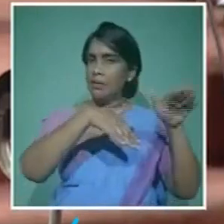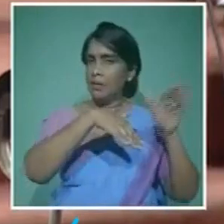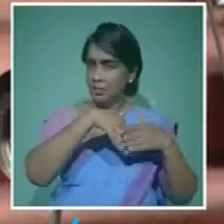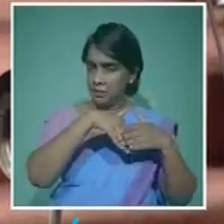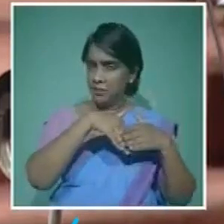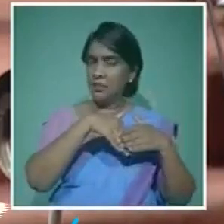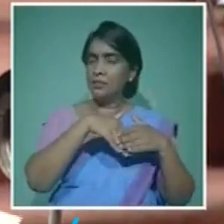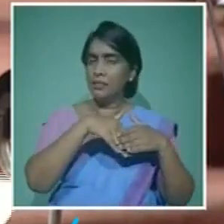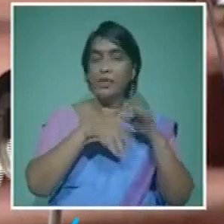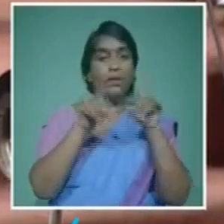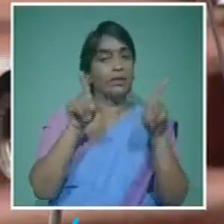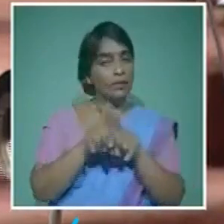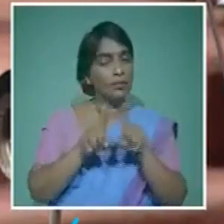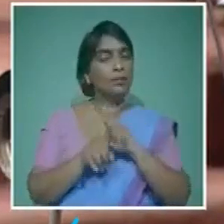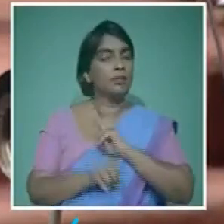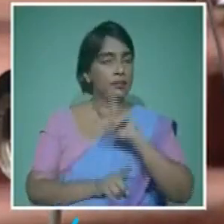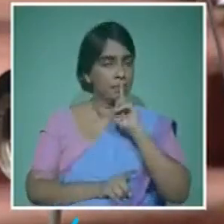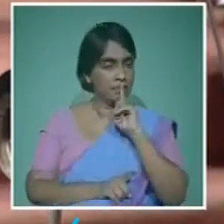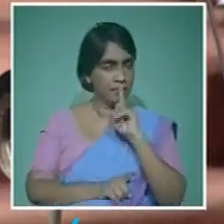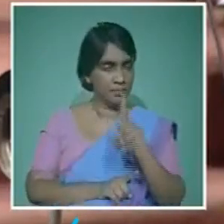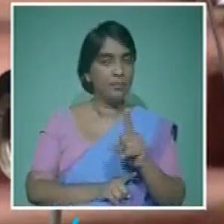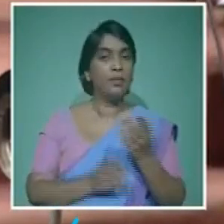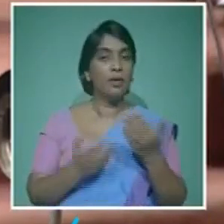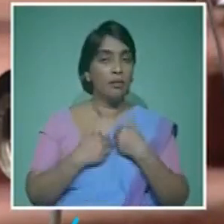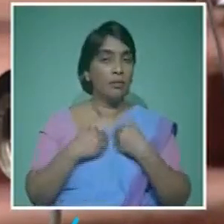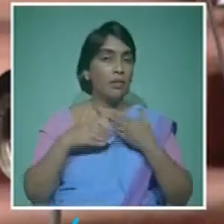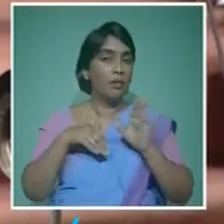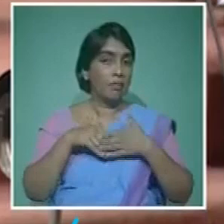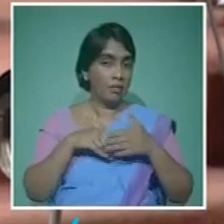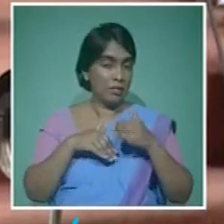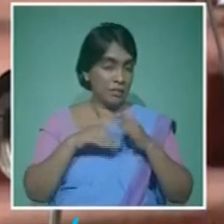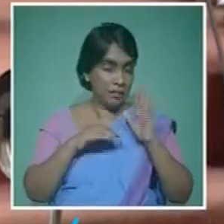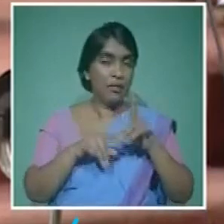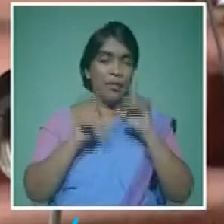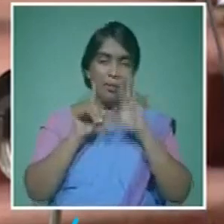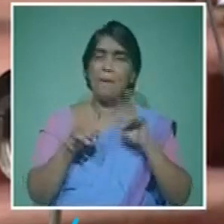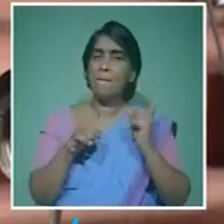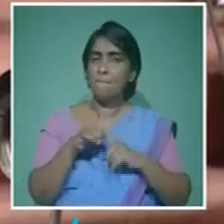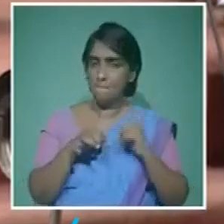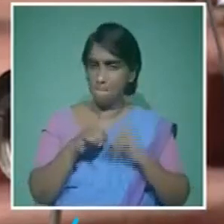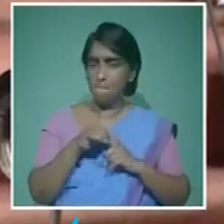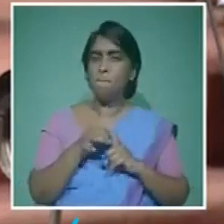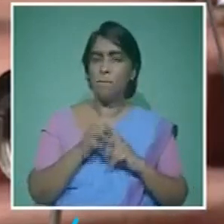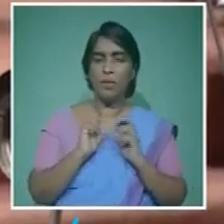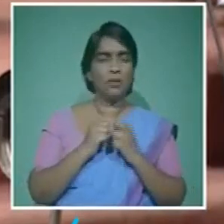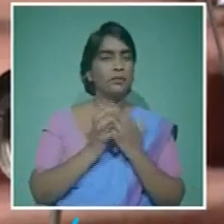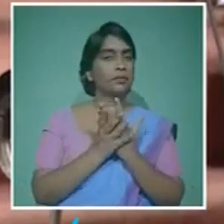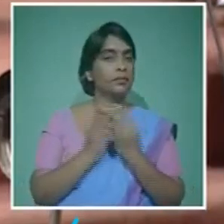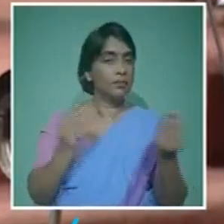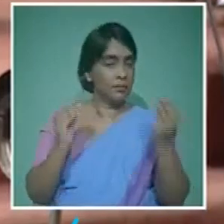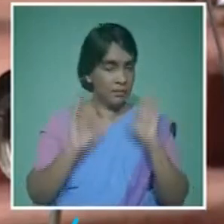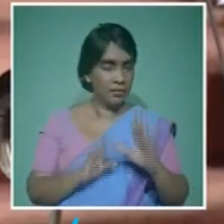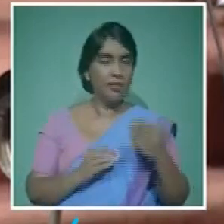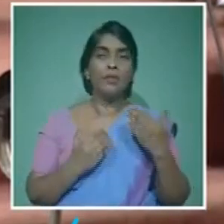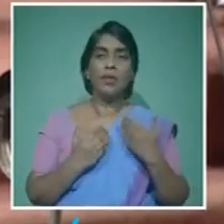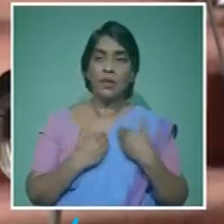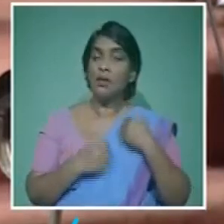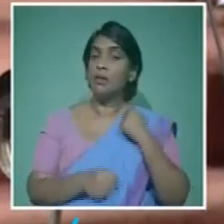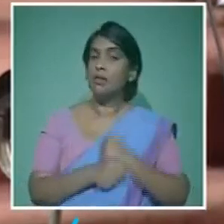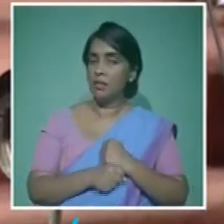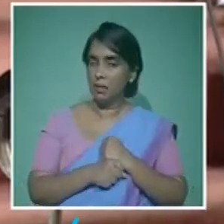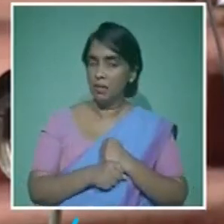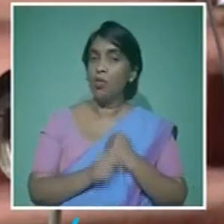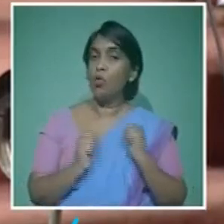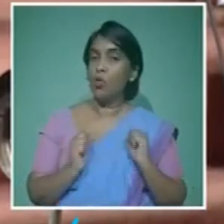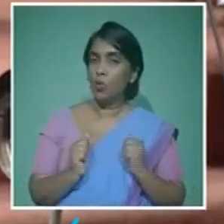முன்னெடுக்கப்பட்டு வருகின்றது, நாங்கள் முகம் கொடுத்து வருகின்றோம். அந்த பிரச்சனைகளை தீர்ப்பதற்கு அரசாங்கம் முயற்சி எடுக்க